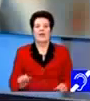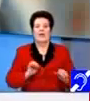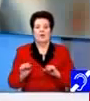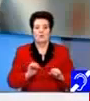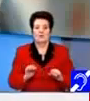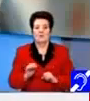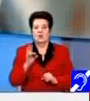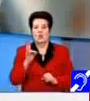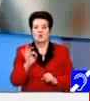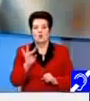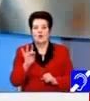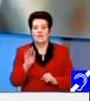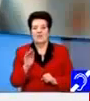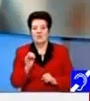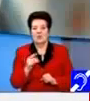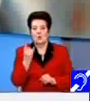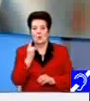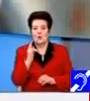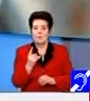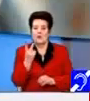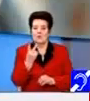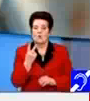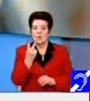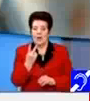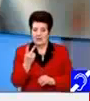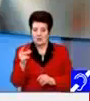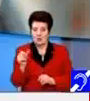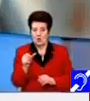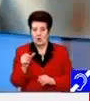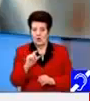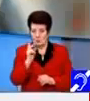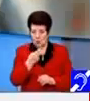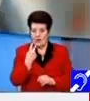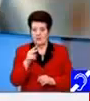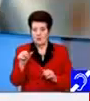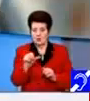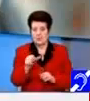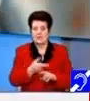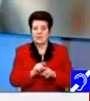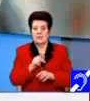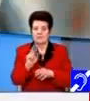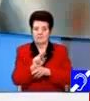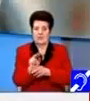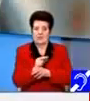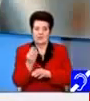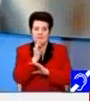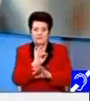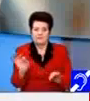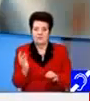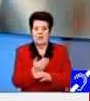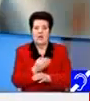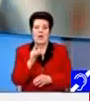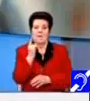Autoritățile norvegiene au intervenit pentru ca un copil de 2 ani și jumătate să poată primi unul dintre cele mai scumpe tratamente din lume. Micuțul